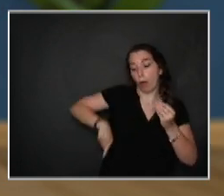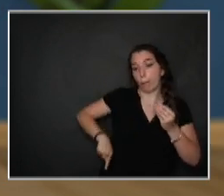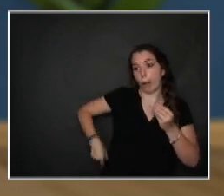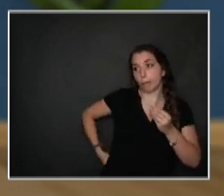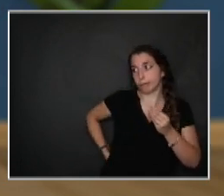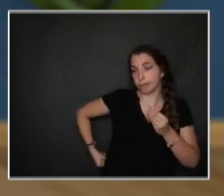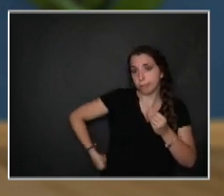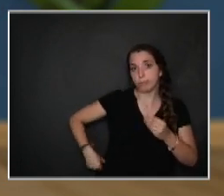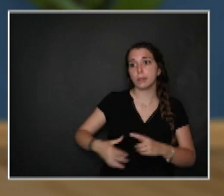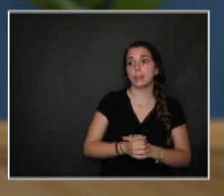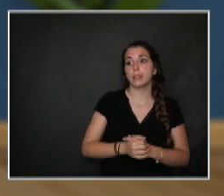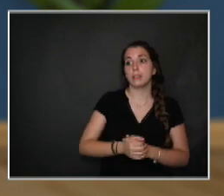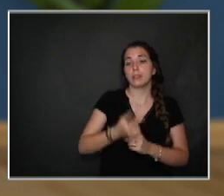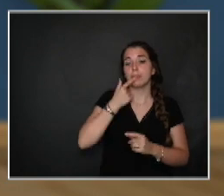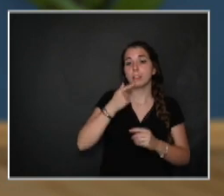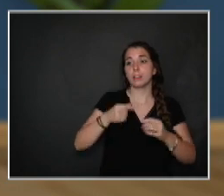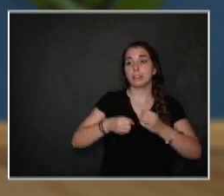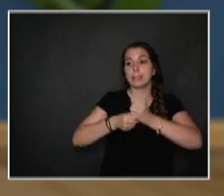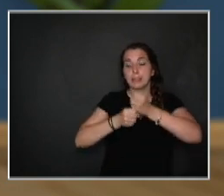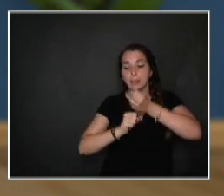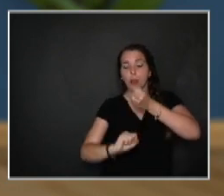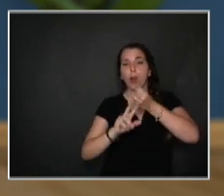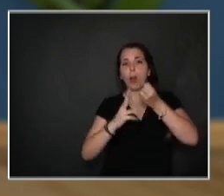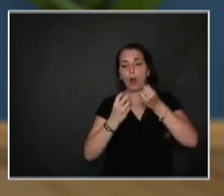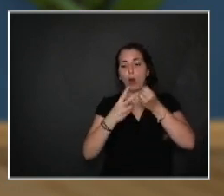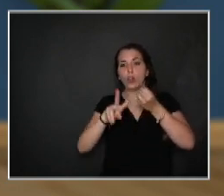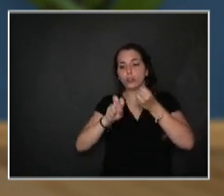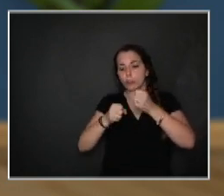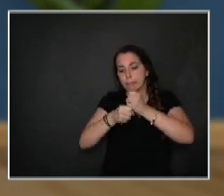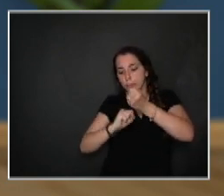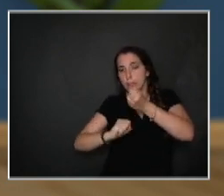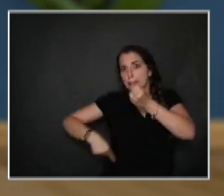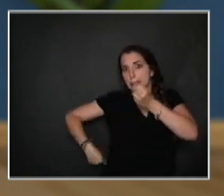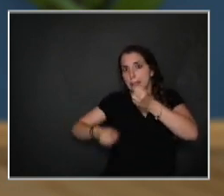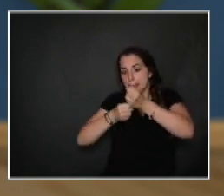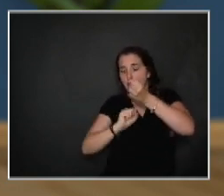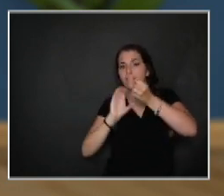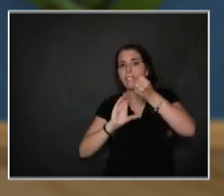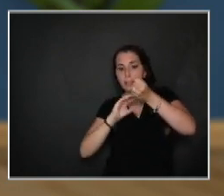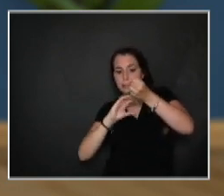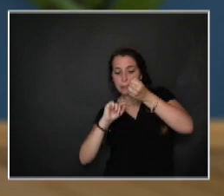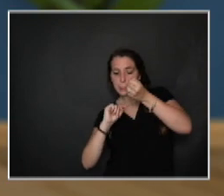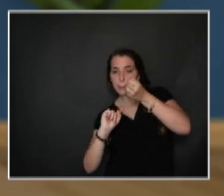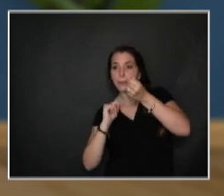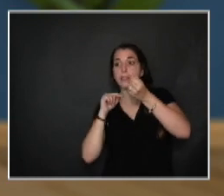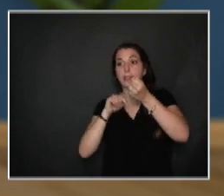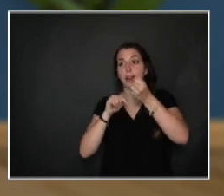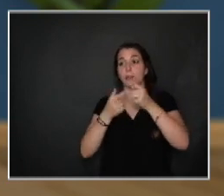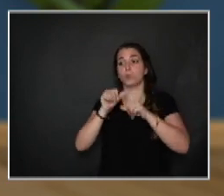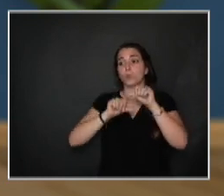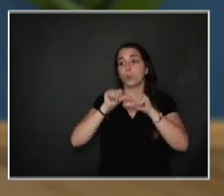irradie vers la crête iliaque, c'est l'os qu'on sent au niveau de la fossette, vers la fesse, et c'est une